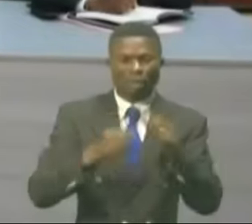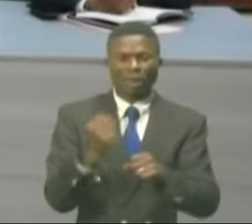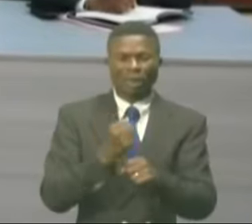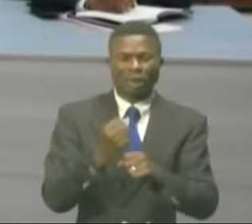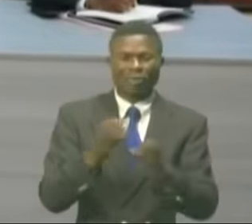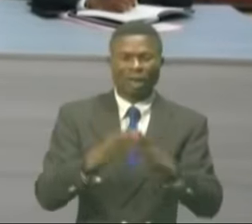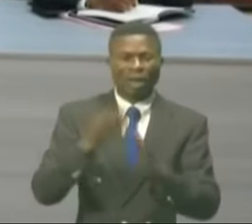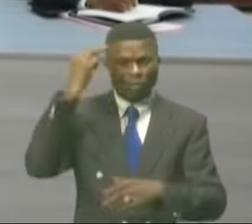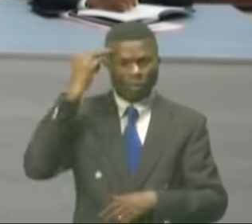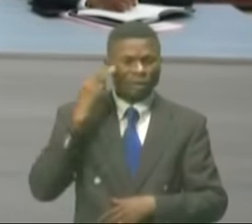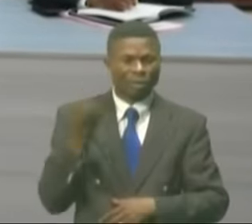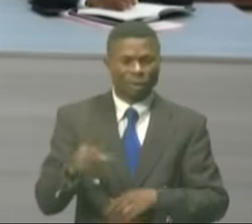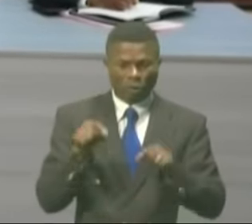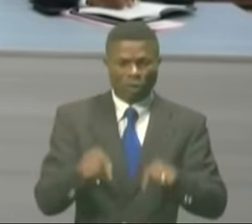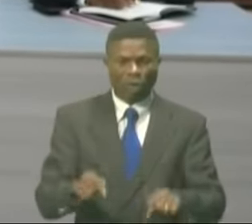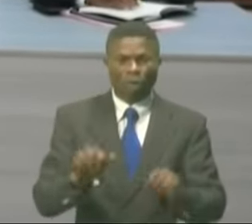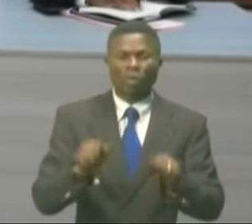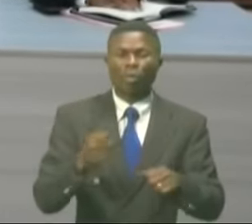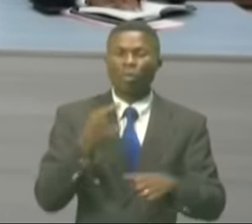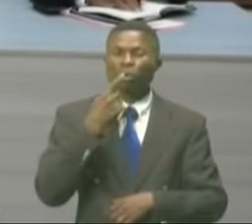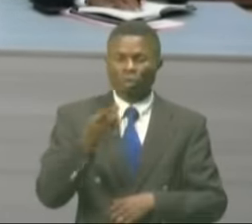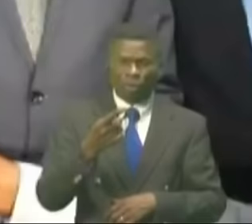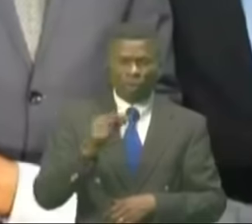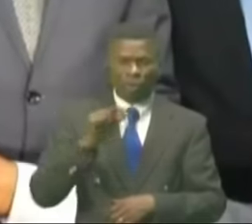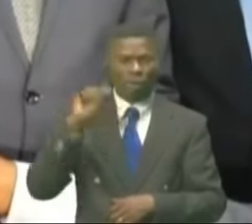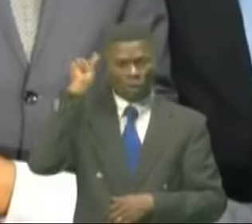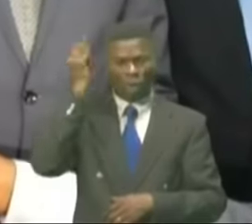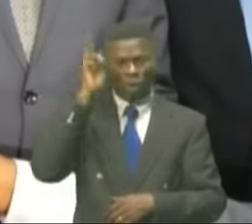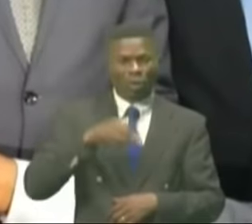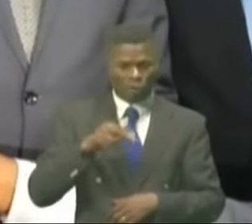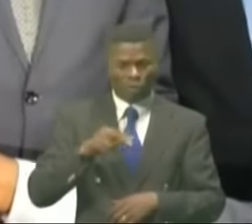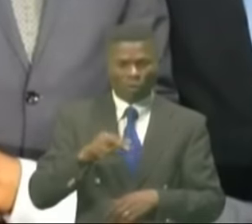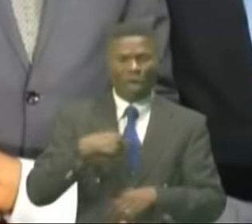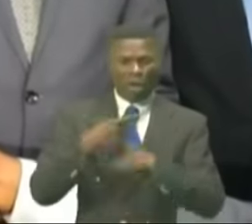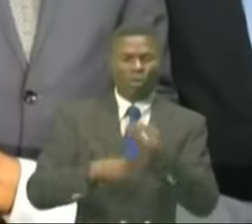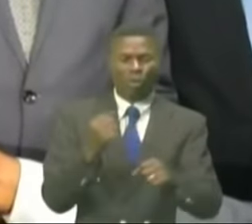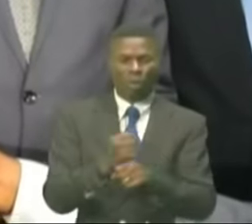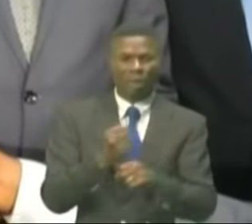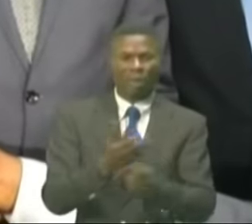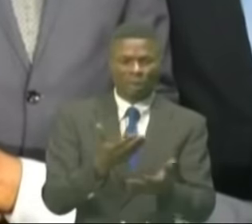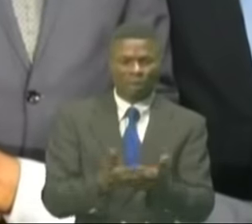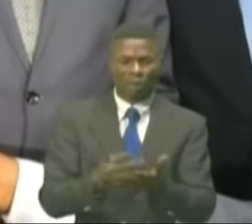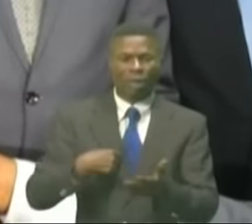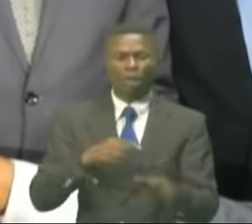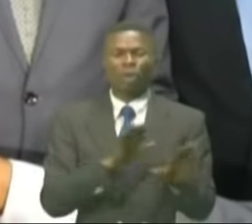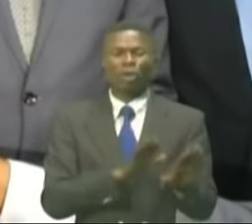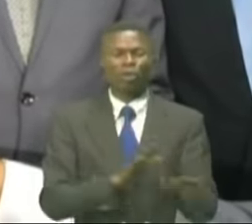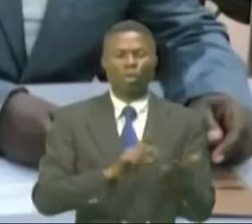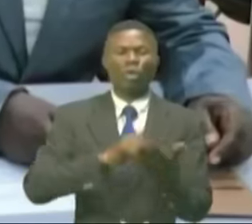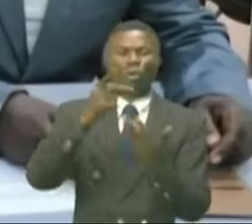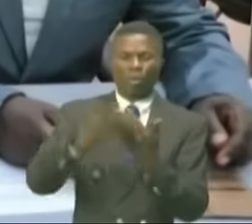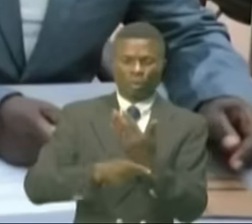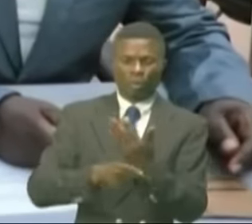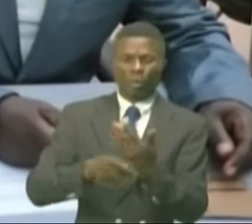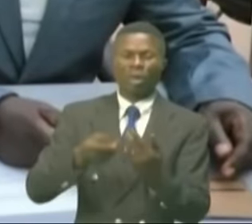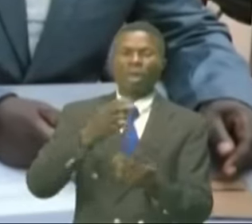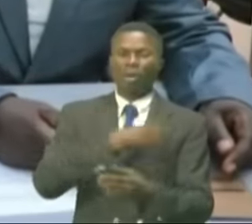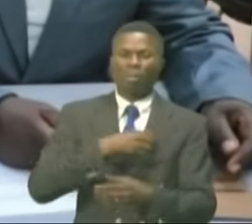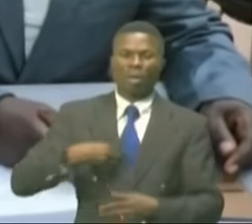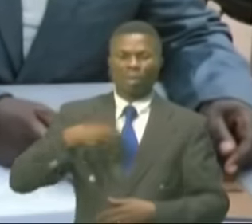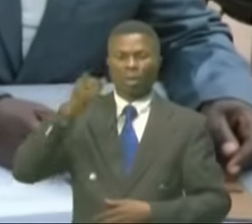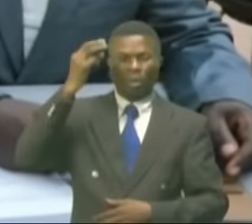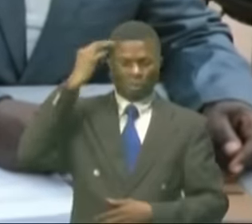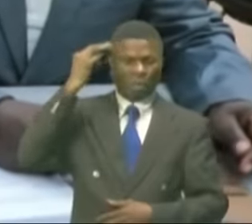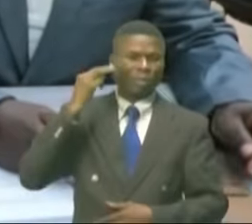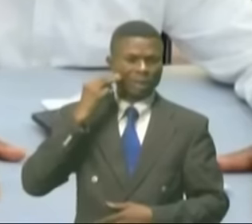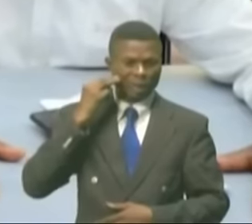République. Aujourd'hui, nous pouvons dire que le gouvernement sera investi parce que nous attendons le programme de Madame la Première